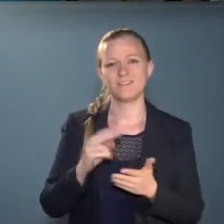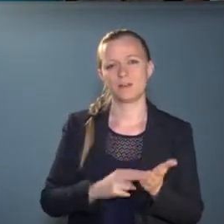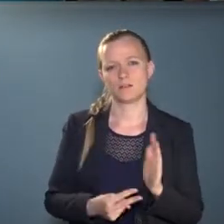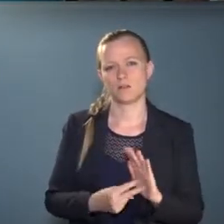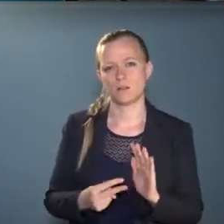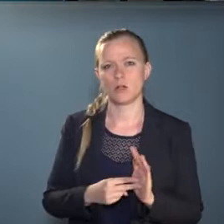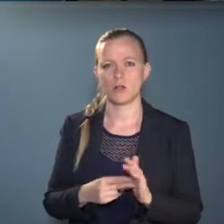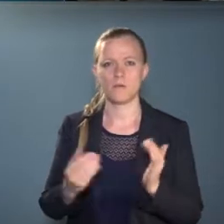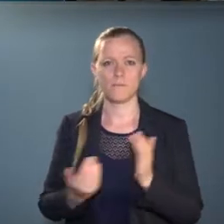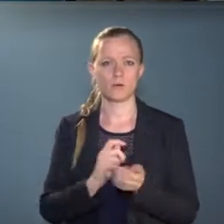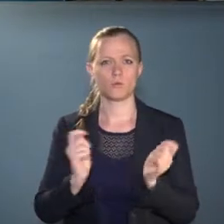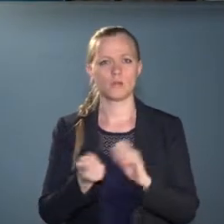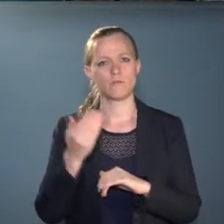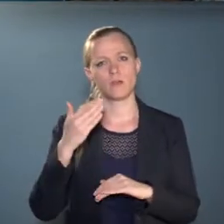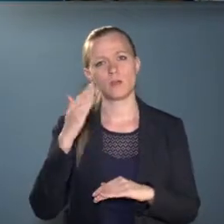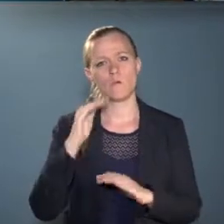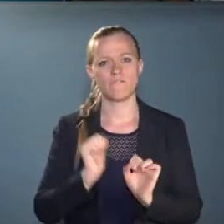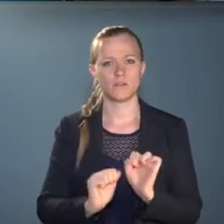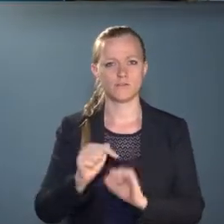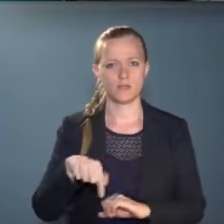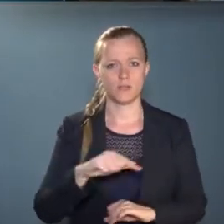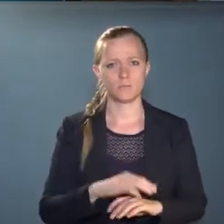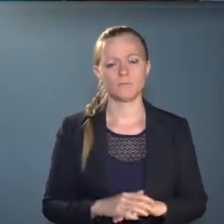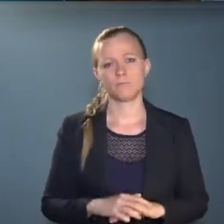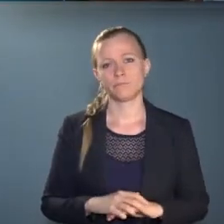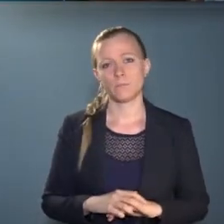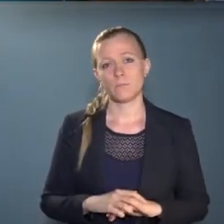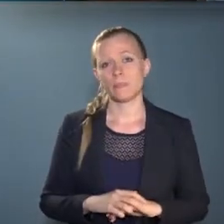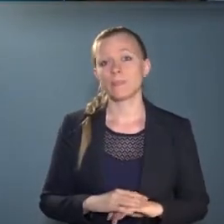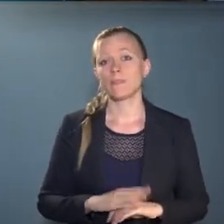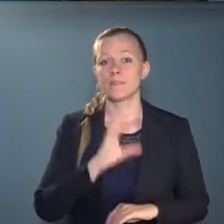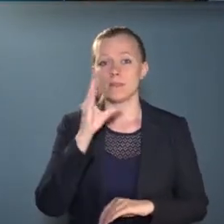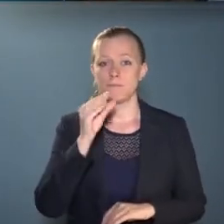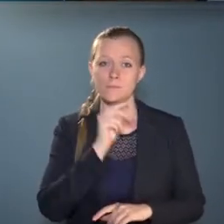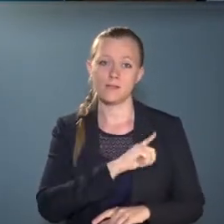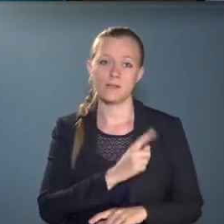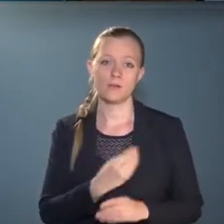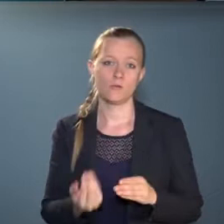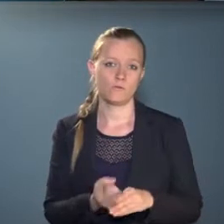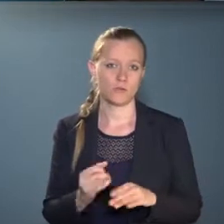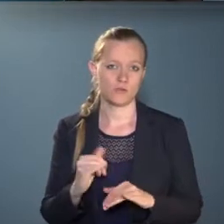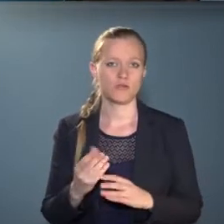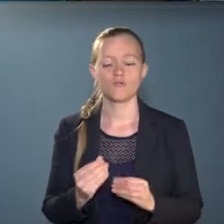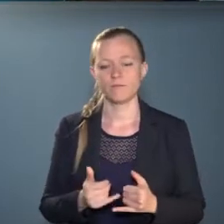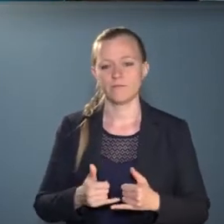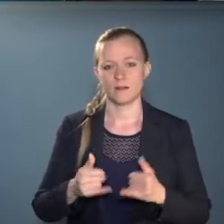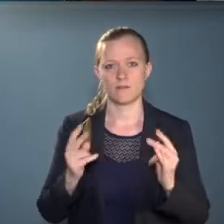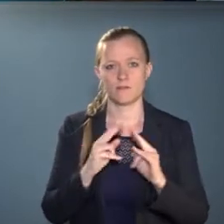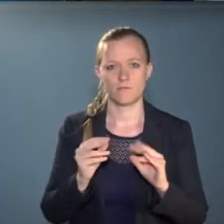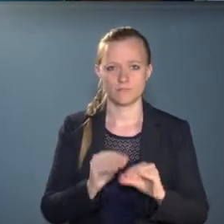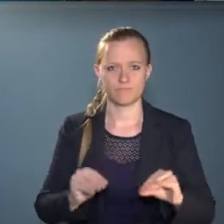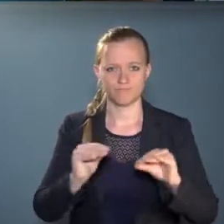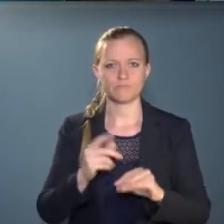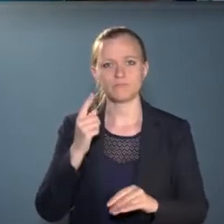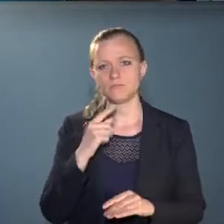megújuláson esik át a honvédség, de a humán erőforrásunkat is nagyon-nagyon intenzíven fejlesztjük, pontosan azért, hogy